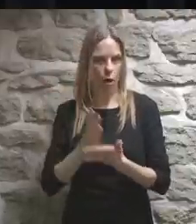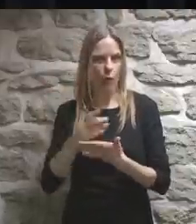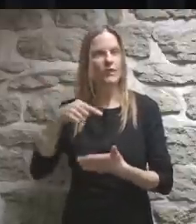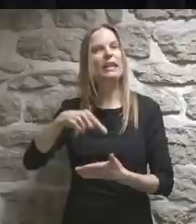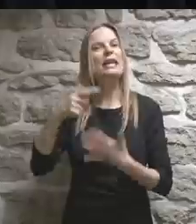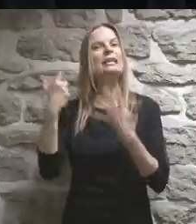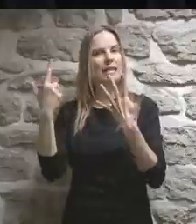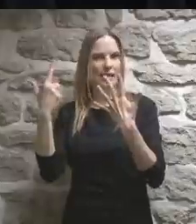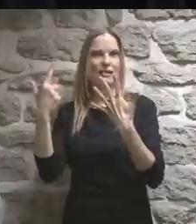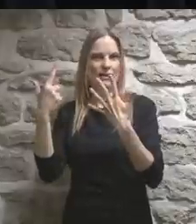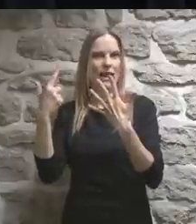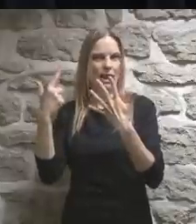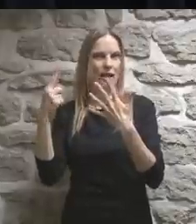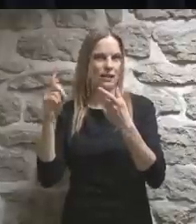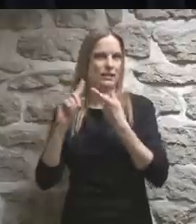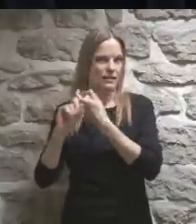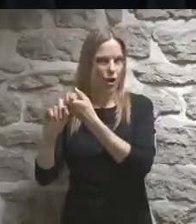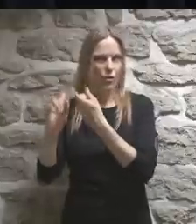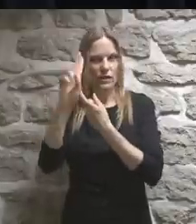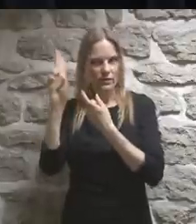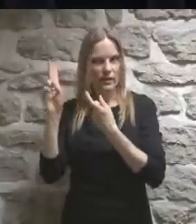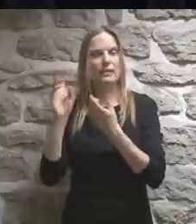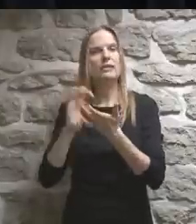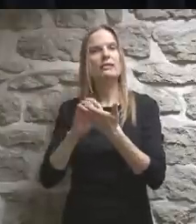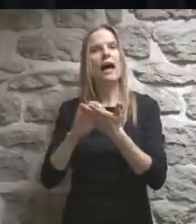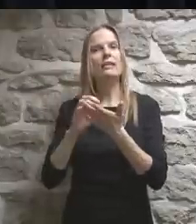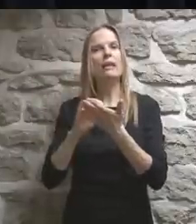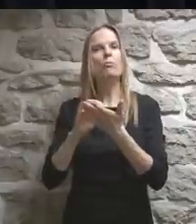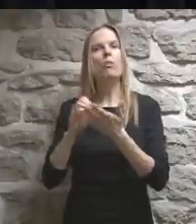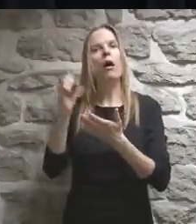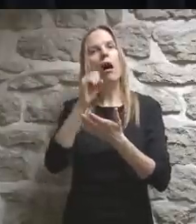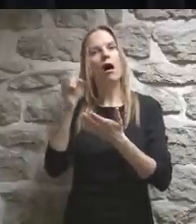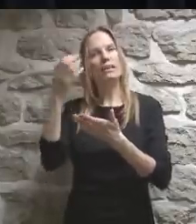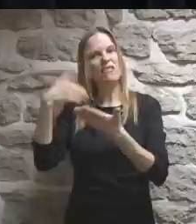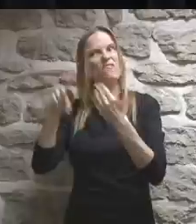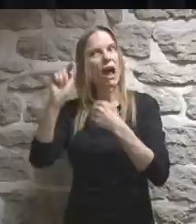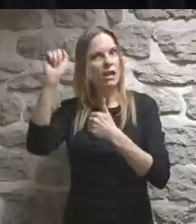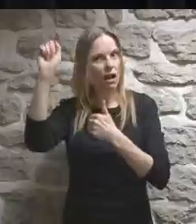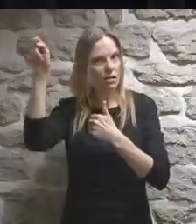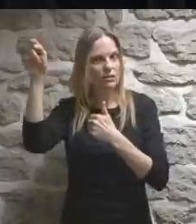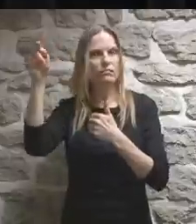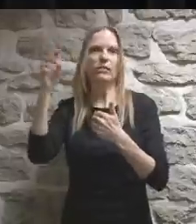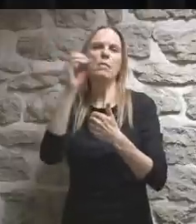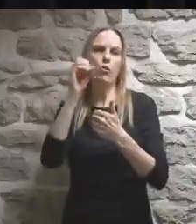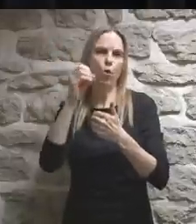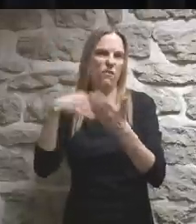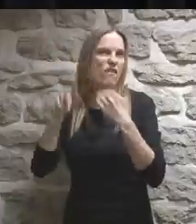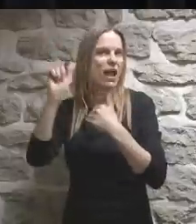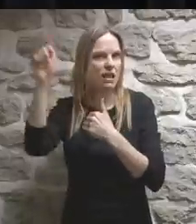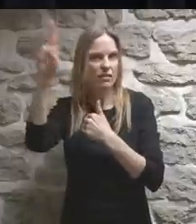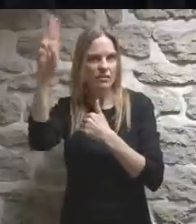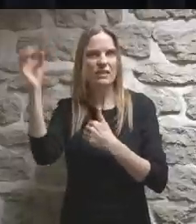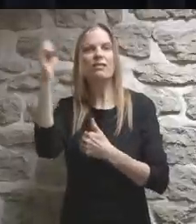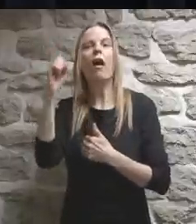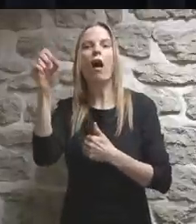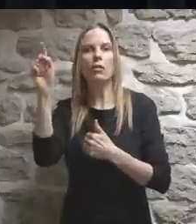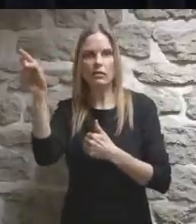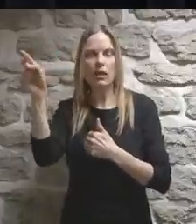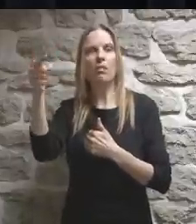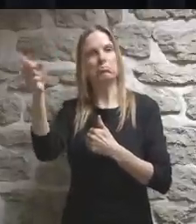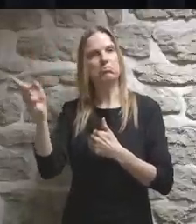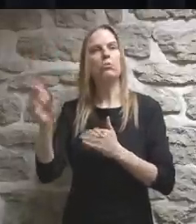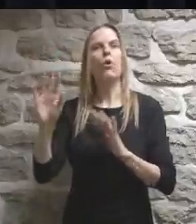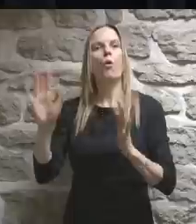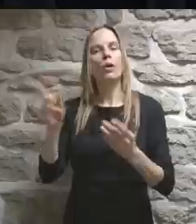G7 raames, ka siis väljapoole Aasia riikidega näiteks, kes peaksid ka üleüldiselt